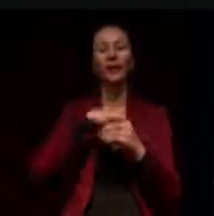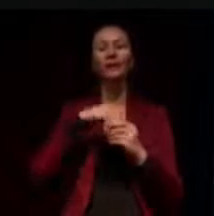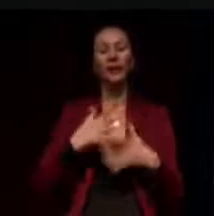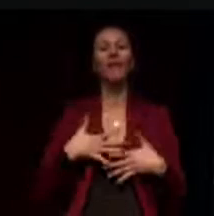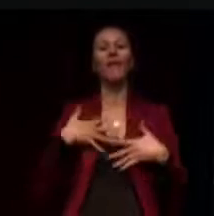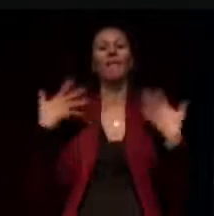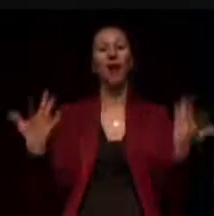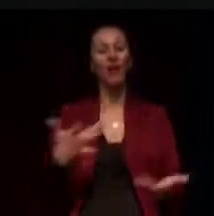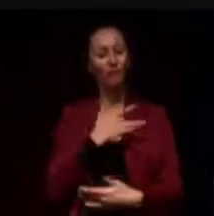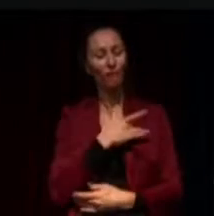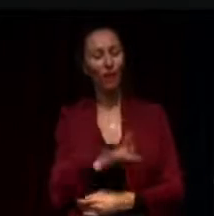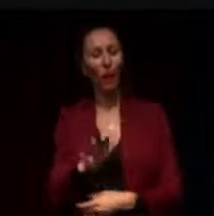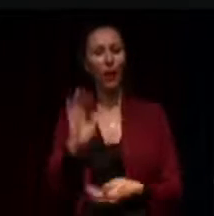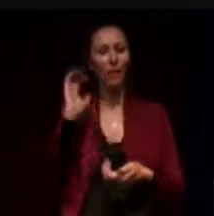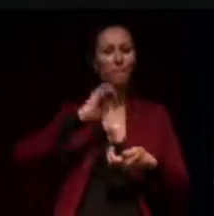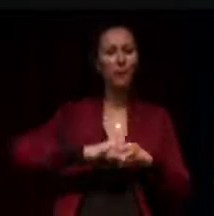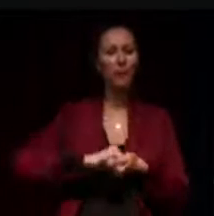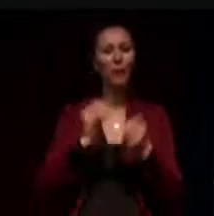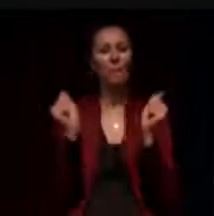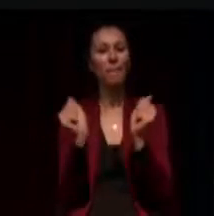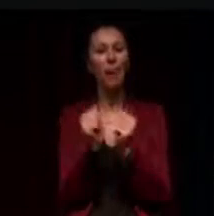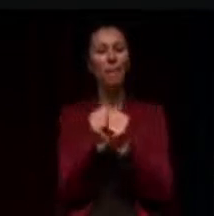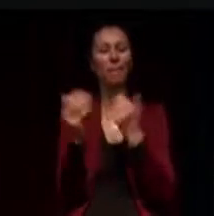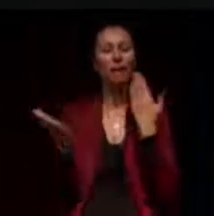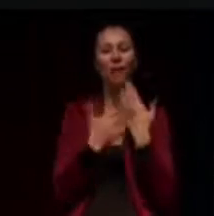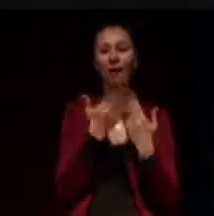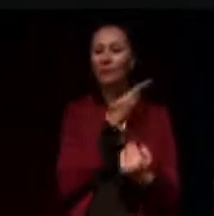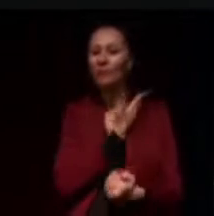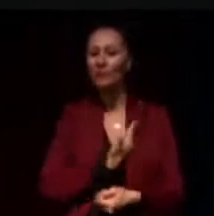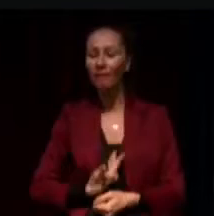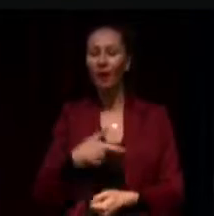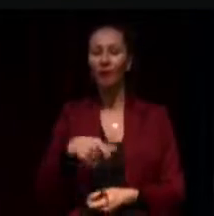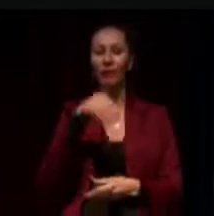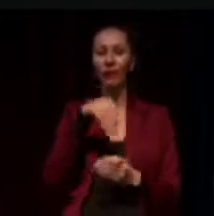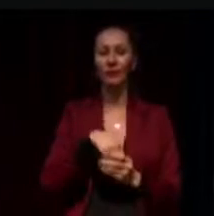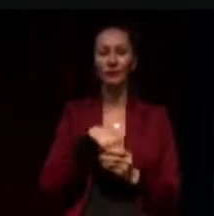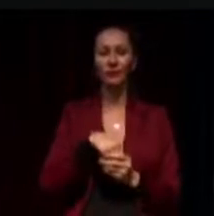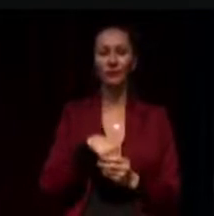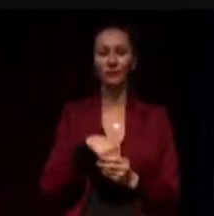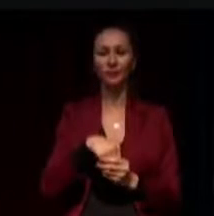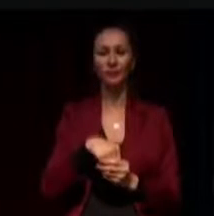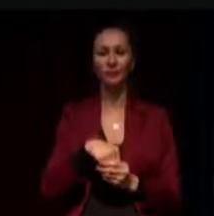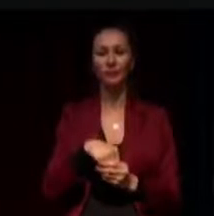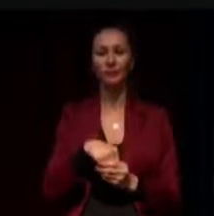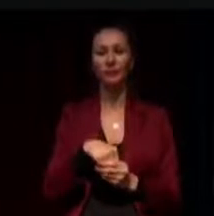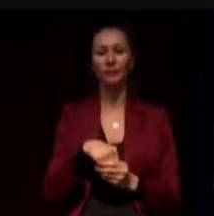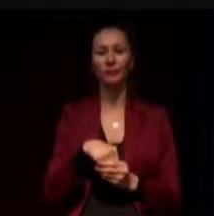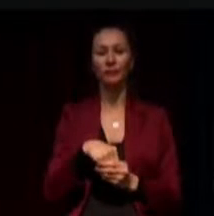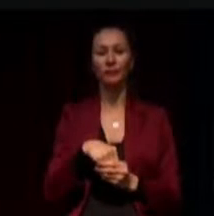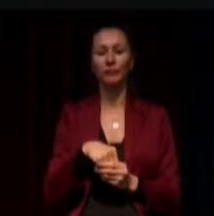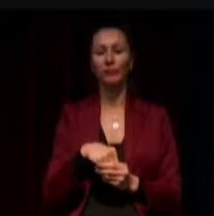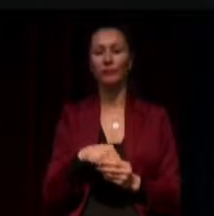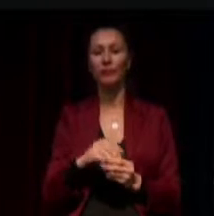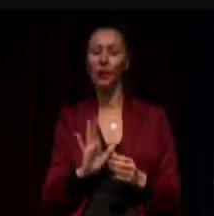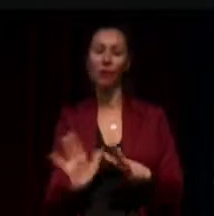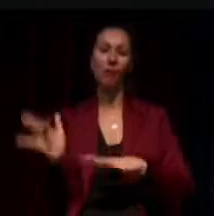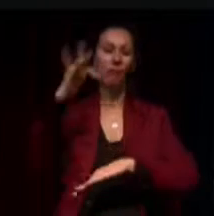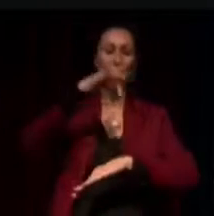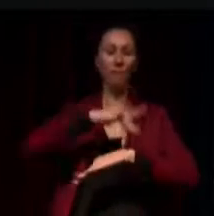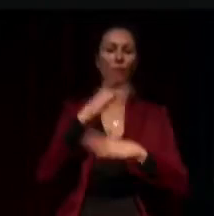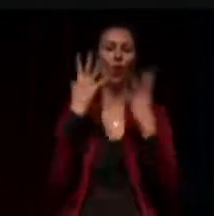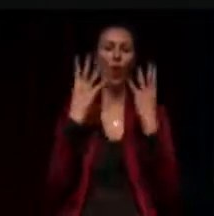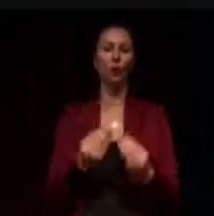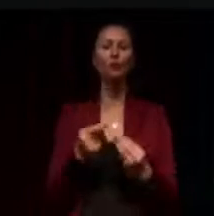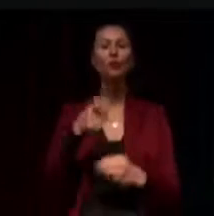vefası, fedakarlığı, birlik ve beraberliği, yardımseverliği zirveye